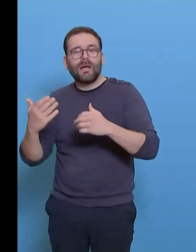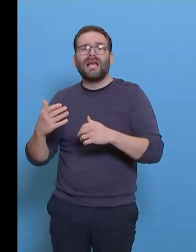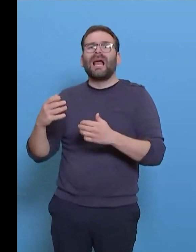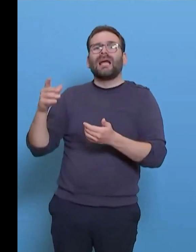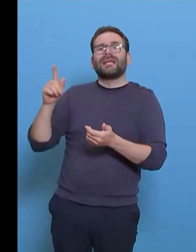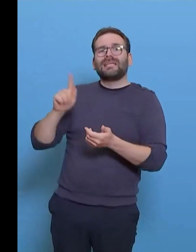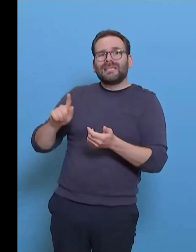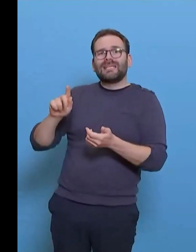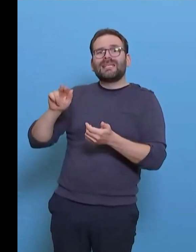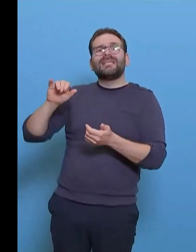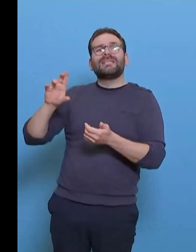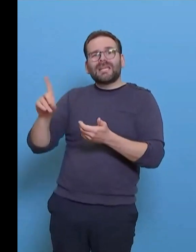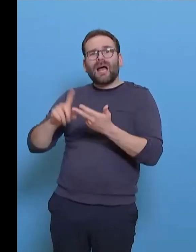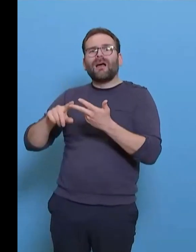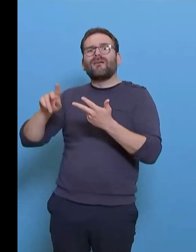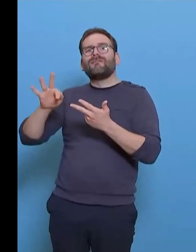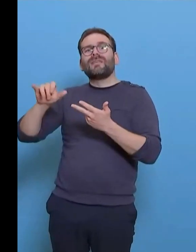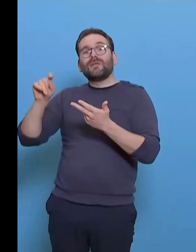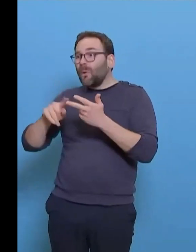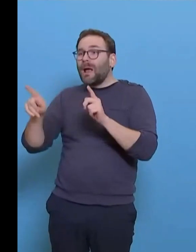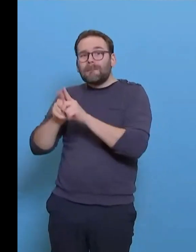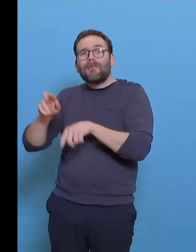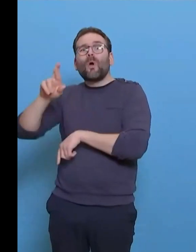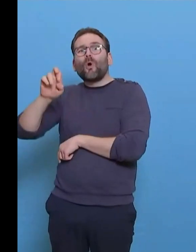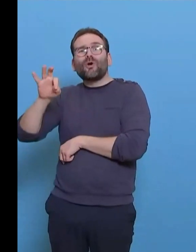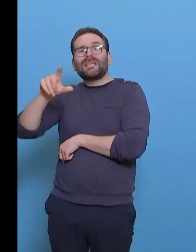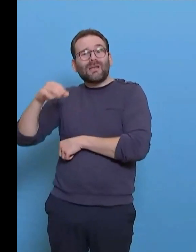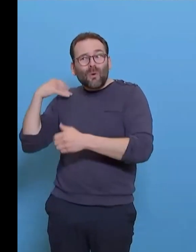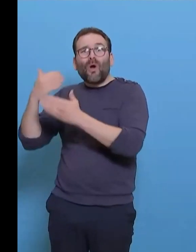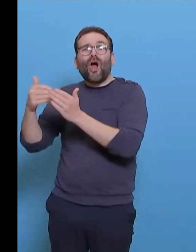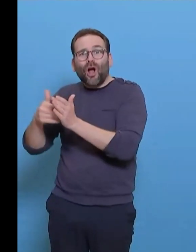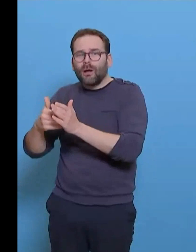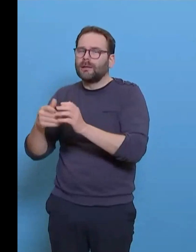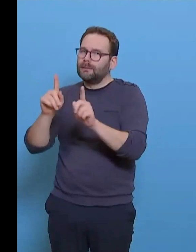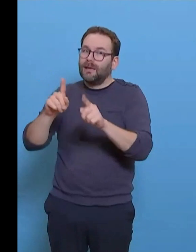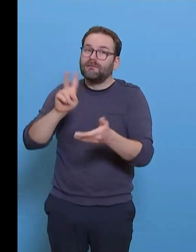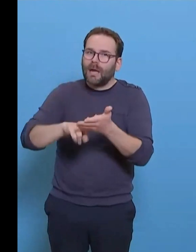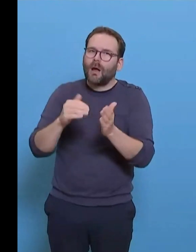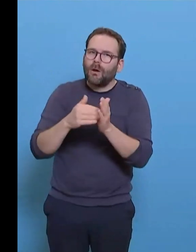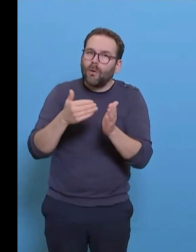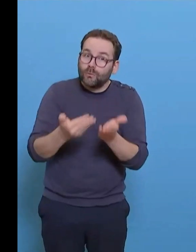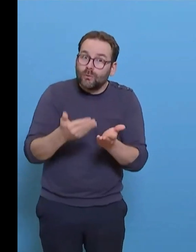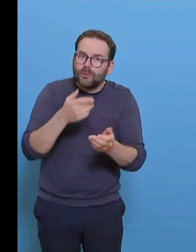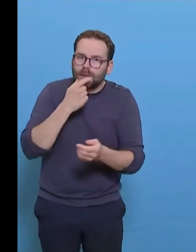les Retailleau jusqu'à aujourd'hui. Et encore aujourd'hui, quand on leur parle en privé, si vous voulez tout savoir.